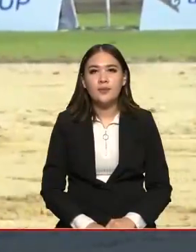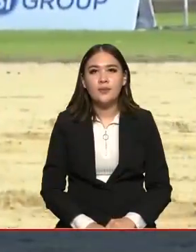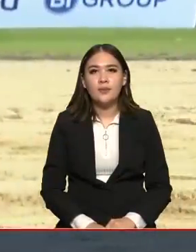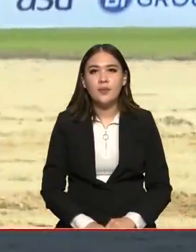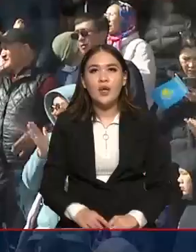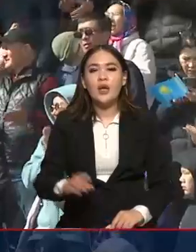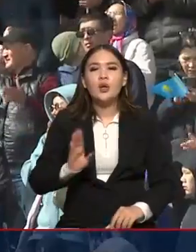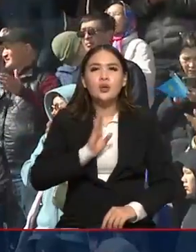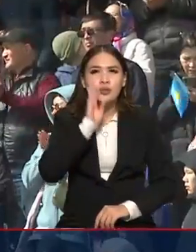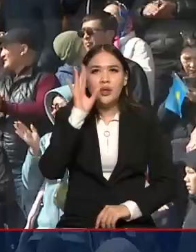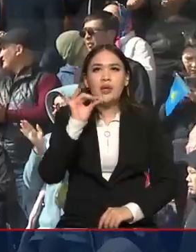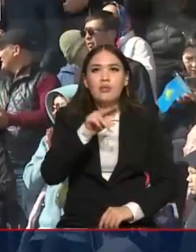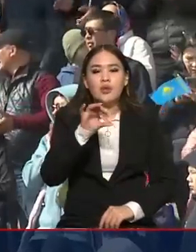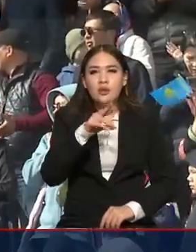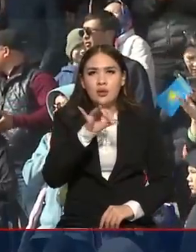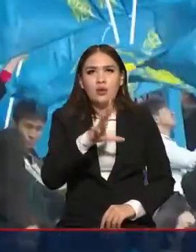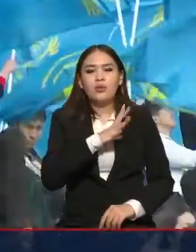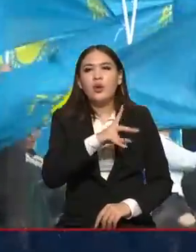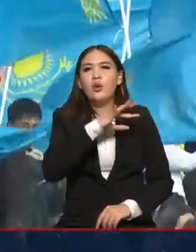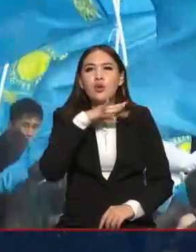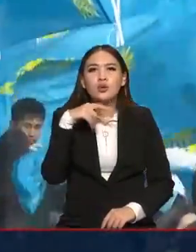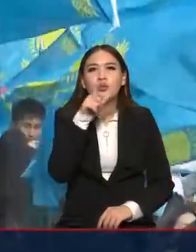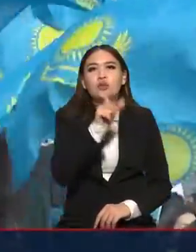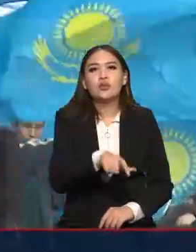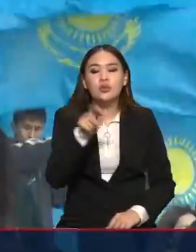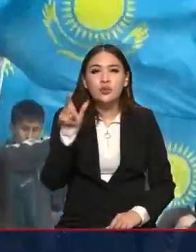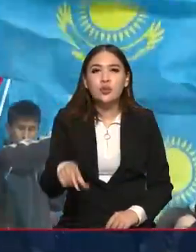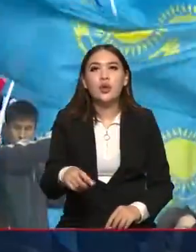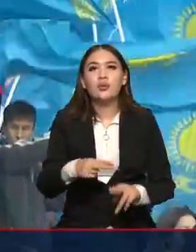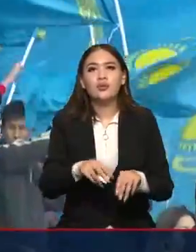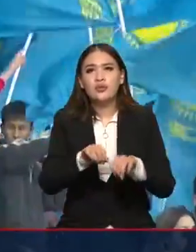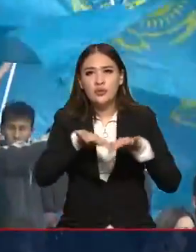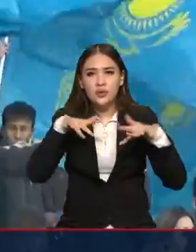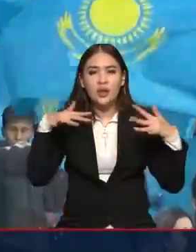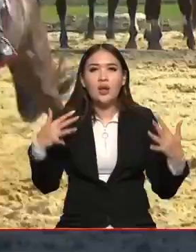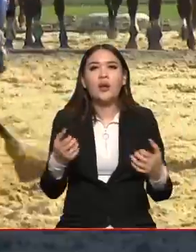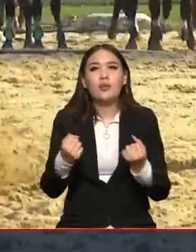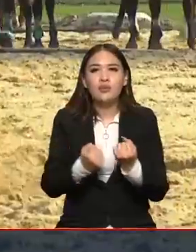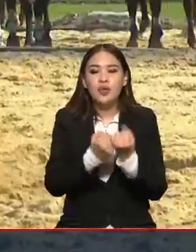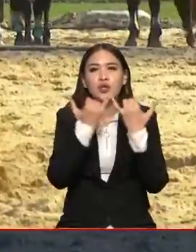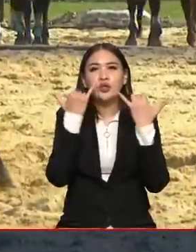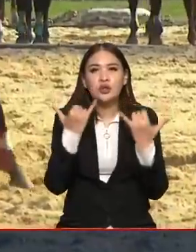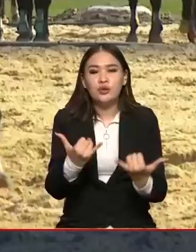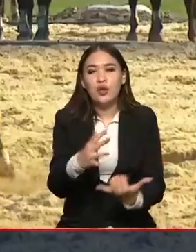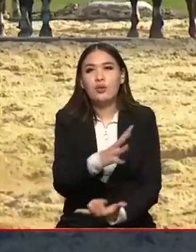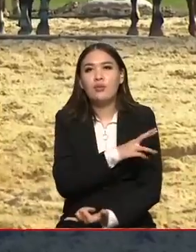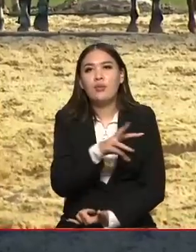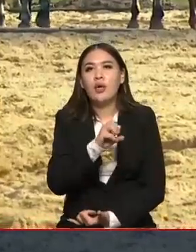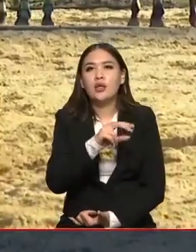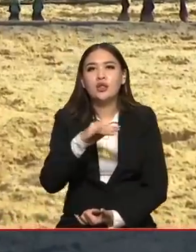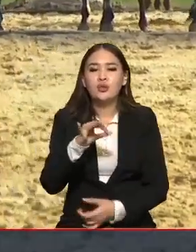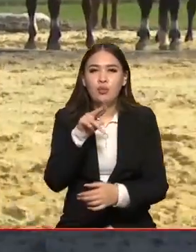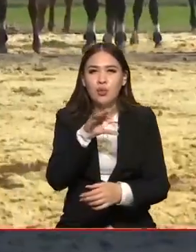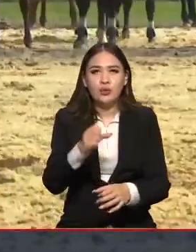С утра на ипподроме «Казанат» уже было очень оживленно. Болельщики собирались на трибунах. Здесь сегодня прошел ключевой матч по кокпару.